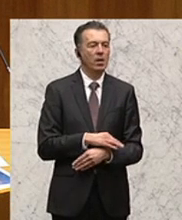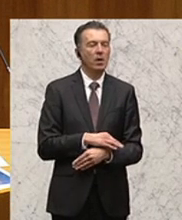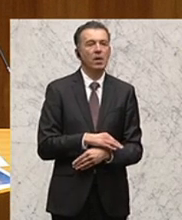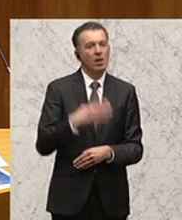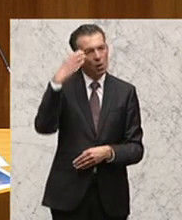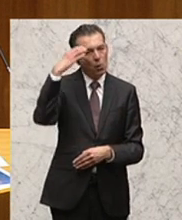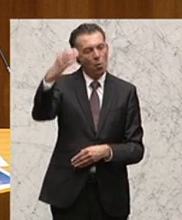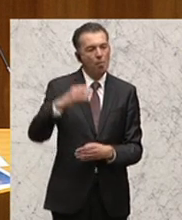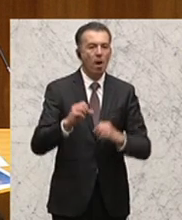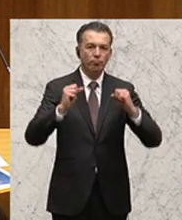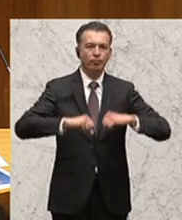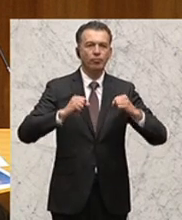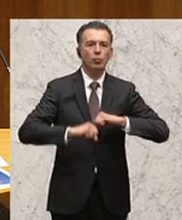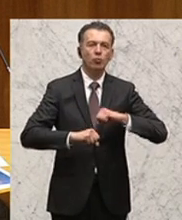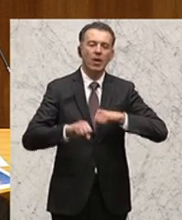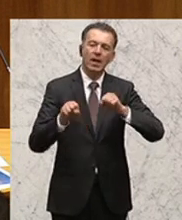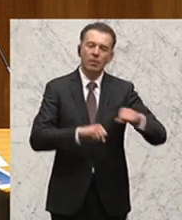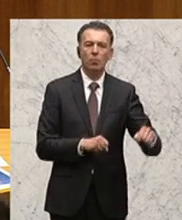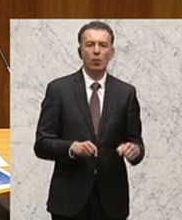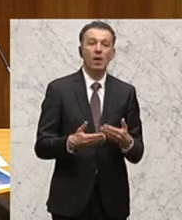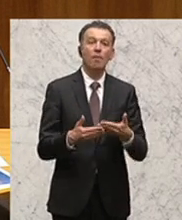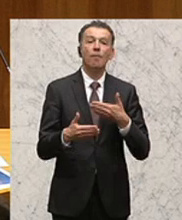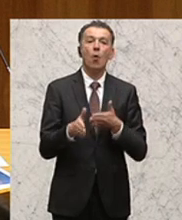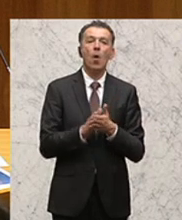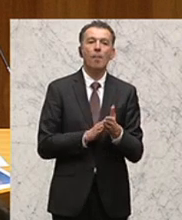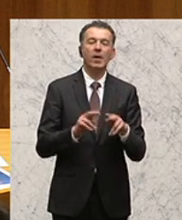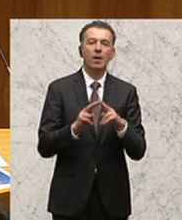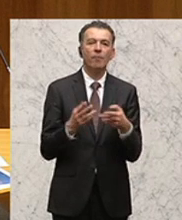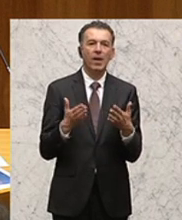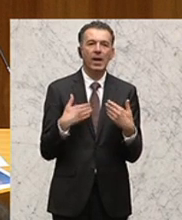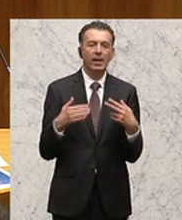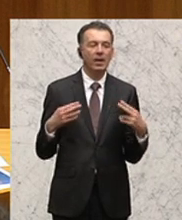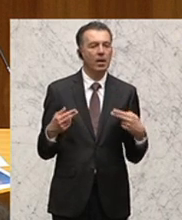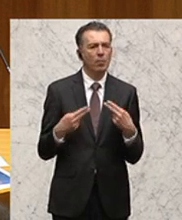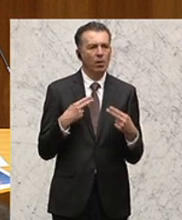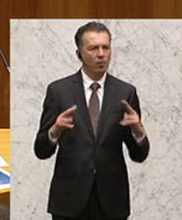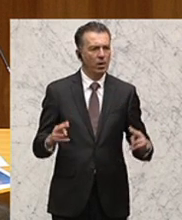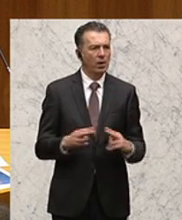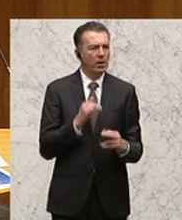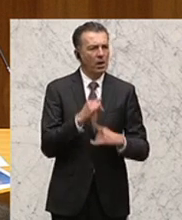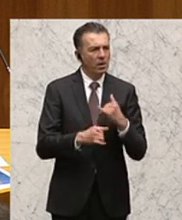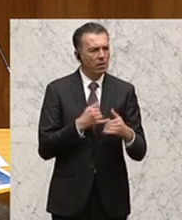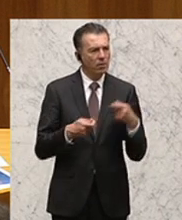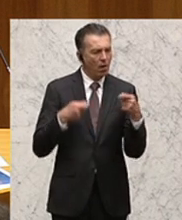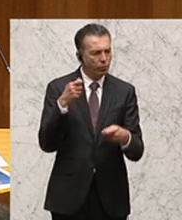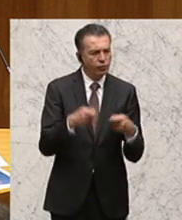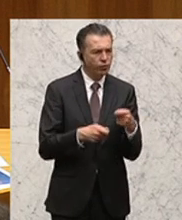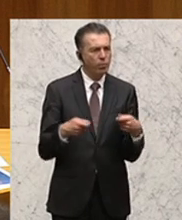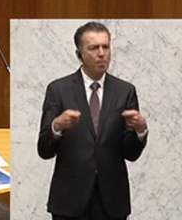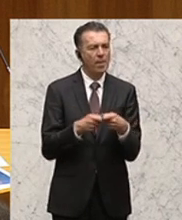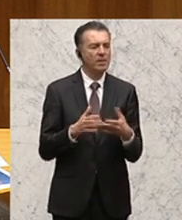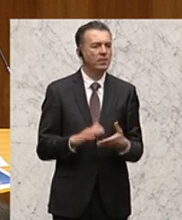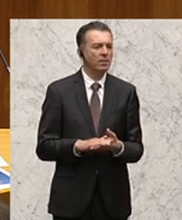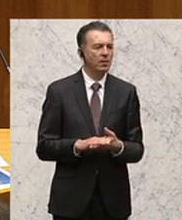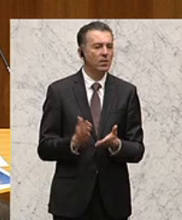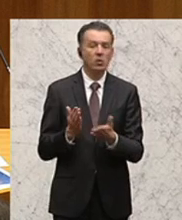dem Kopenhagen-Akkord schnellstmöglich, aber jedenfalls noch vor Beginn der Weltklimakonferenz in Paris, einen jährlichen Beitrag in äquivalenter Höhe zu den bereits